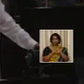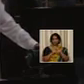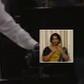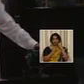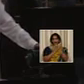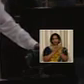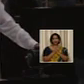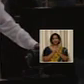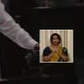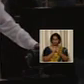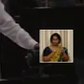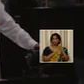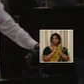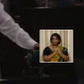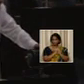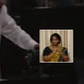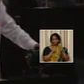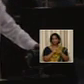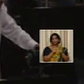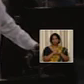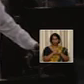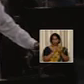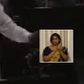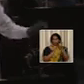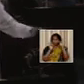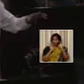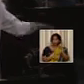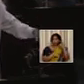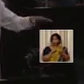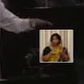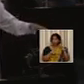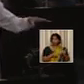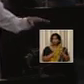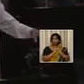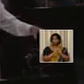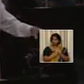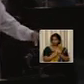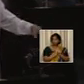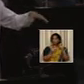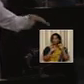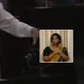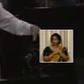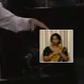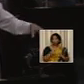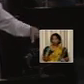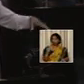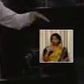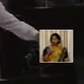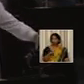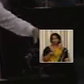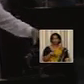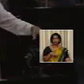ලැබෙන ආකාරයට ඔවුන්ගේ රැකියාවක යෙදී ඉන්න අය දැන්ට ඔවුන්ගේ රැකියාවක යෙදී ඉන්න අය ඔවුන්ගේ